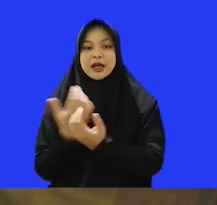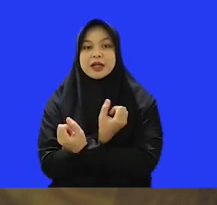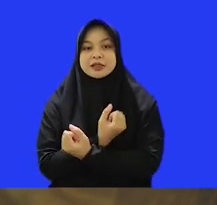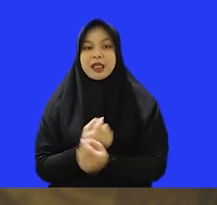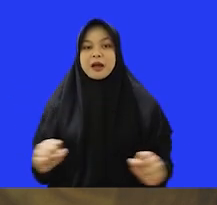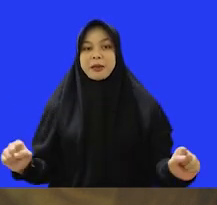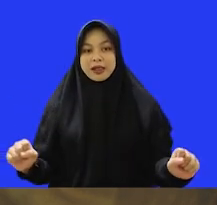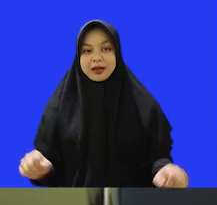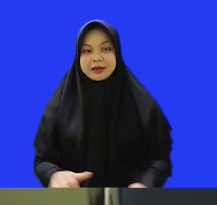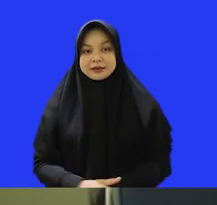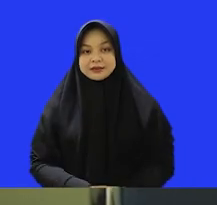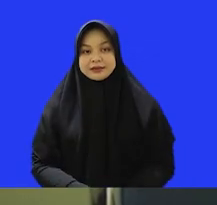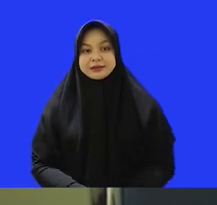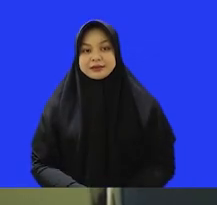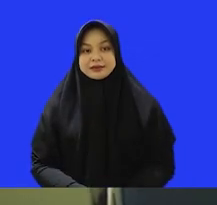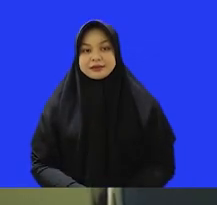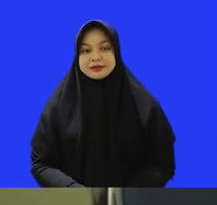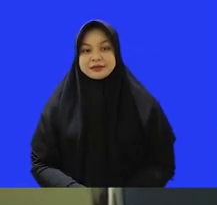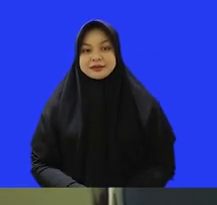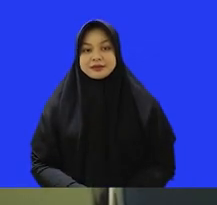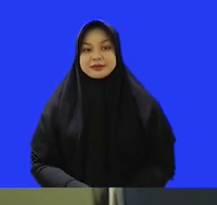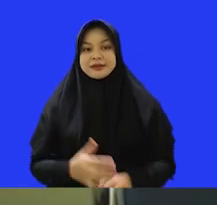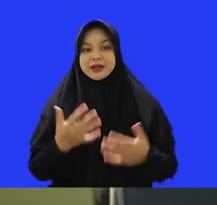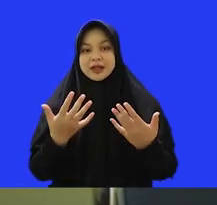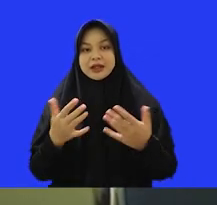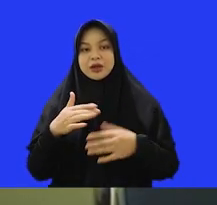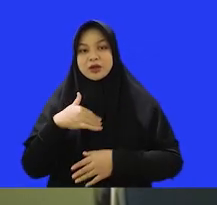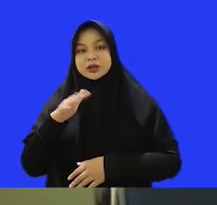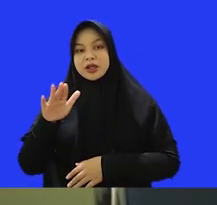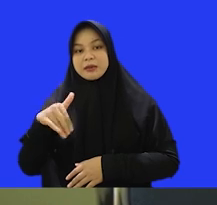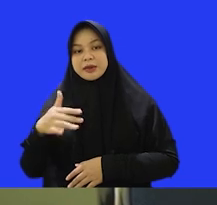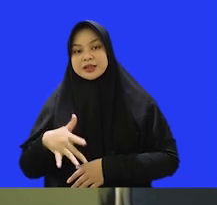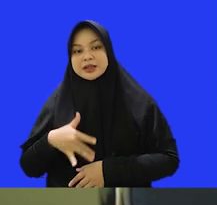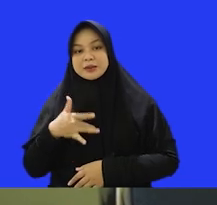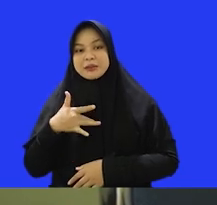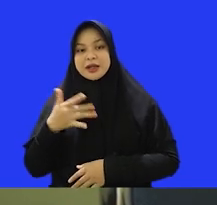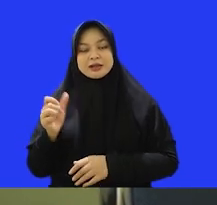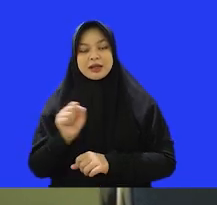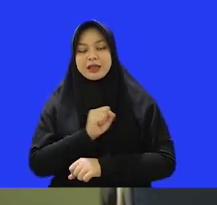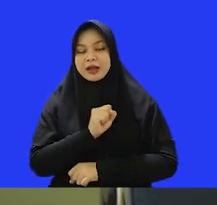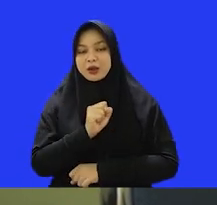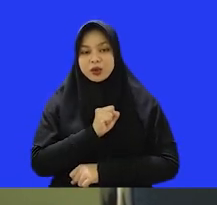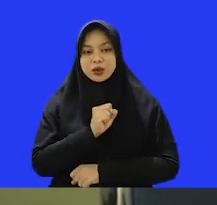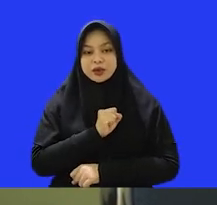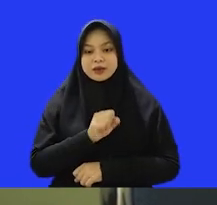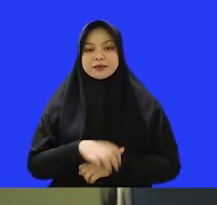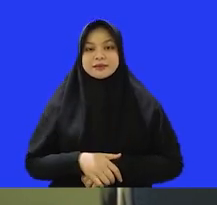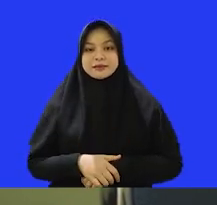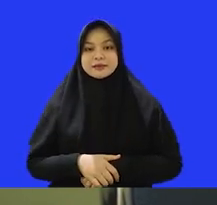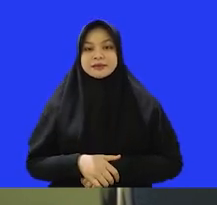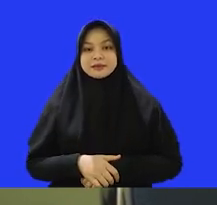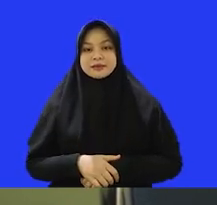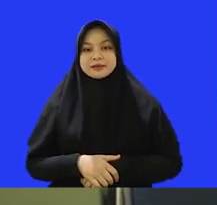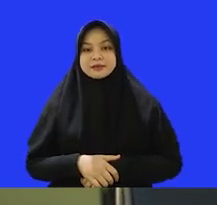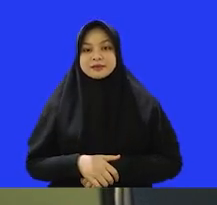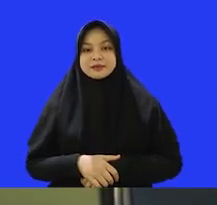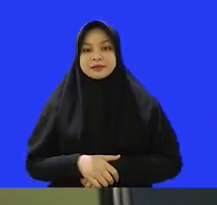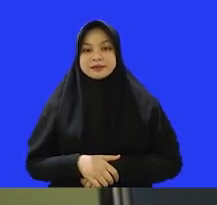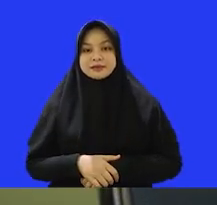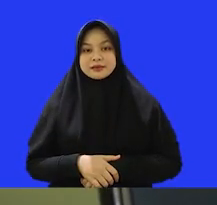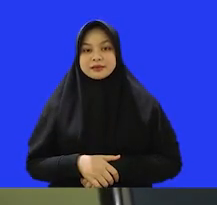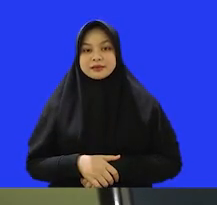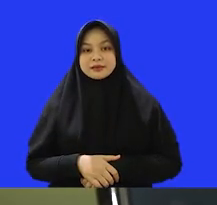jaminan keselamatannya. Gimana sekarang kondisinya, Mbak? Saya tuh masih ada perasaan takut.